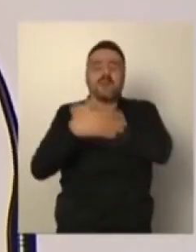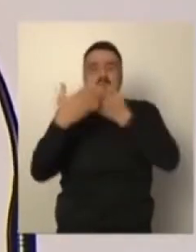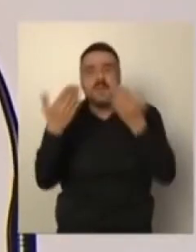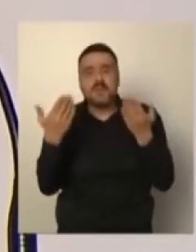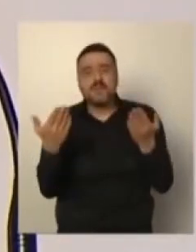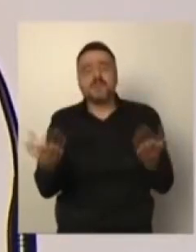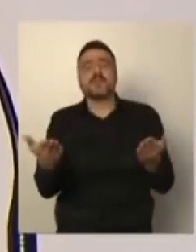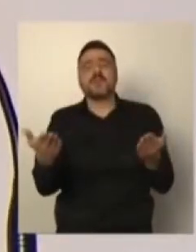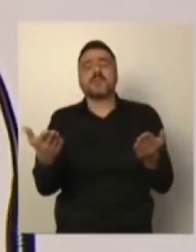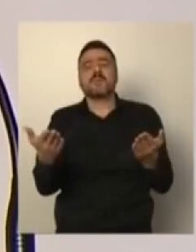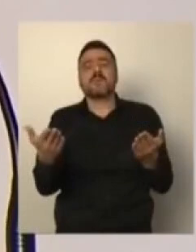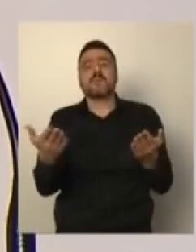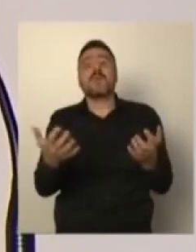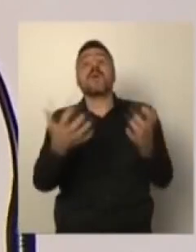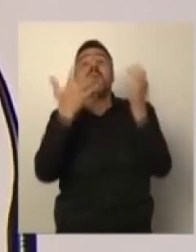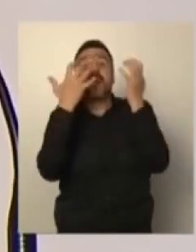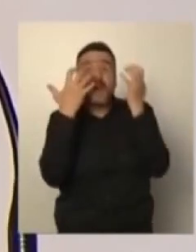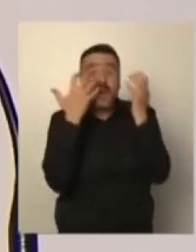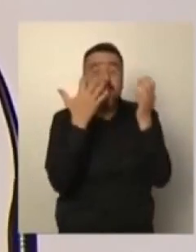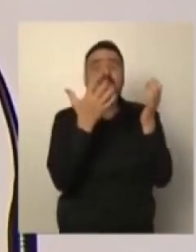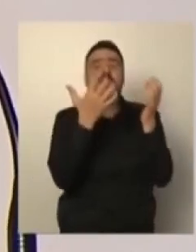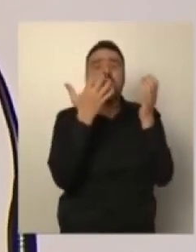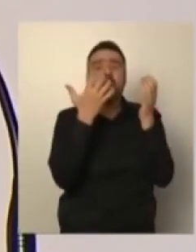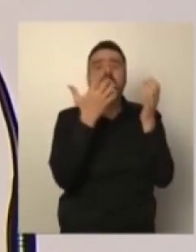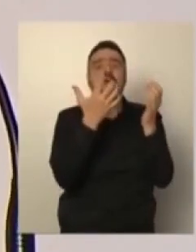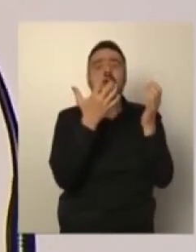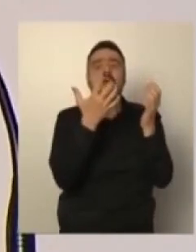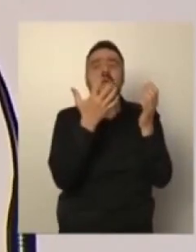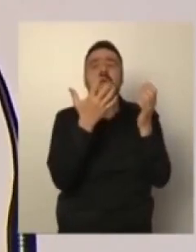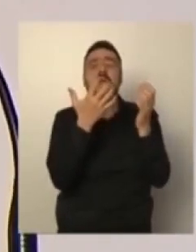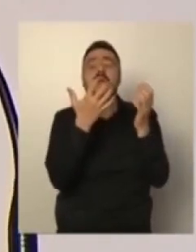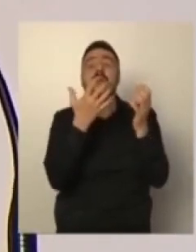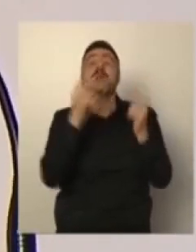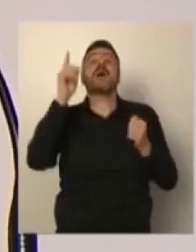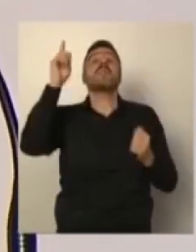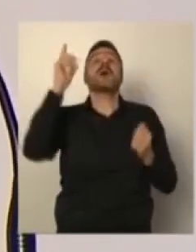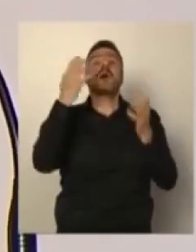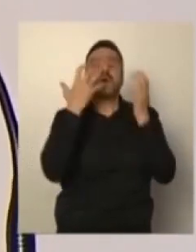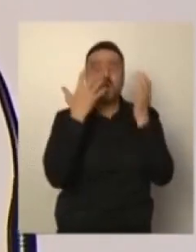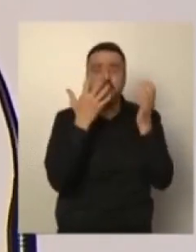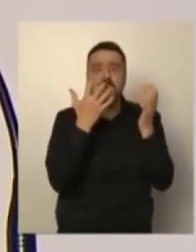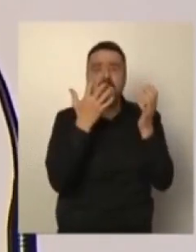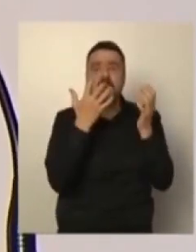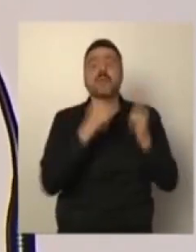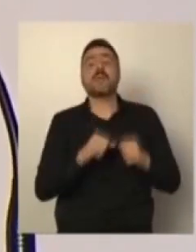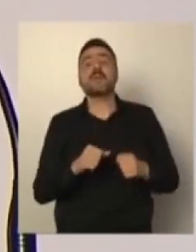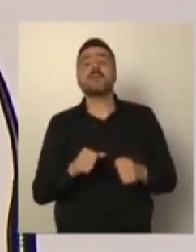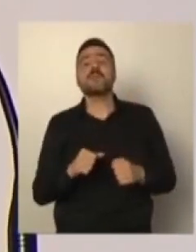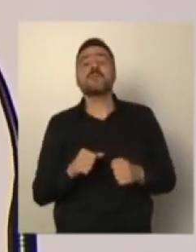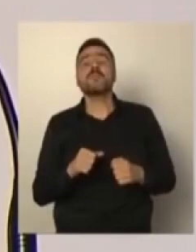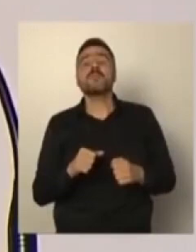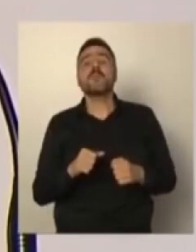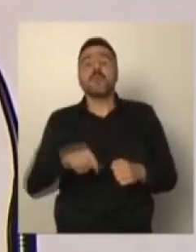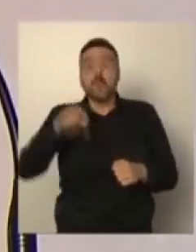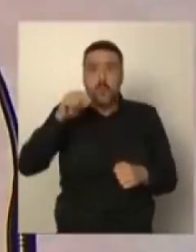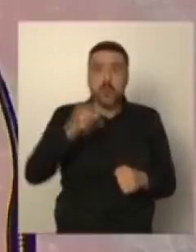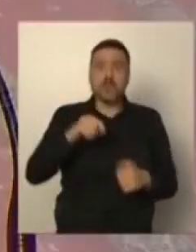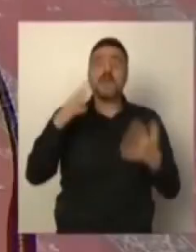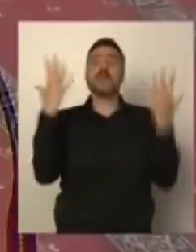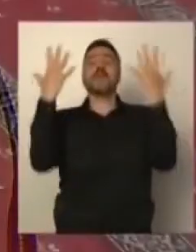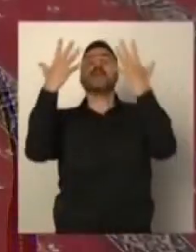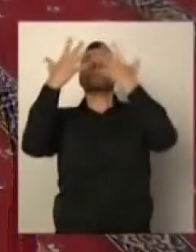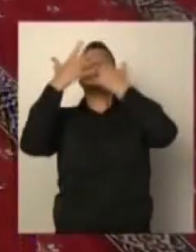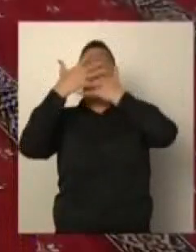Rahmet tahtının sahibi olan Mevlamız, bu gecenin feyiz ve